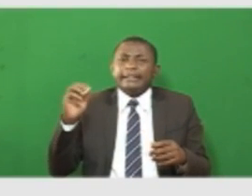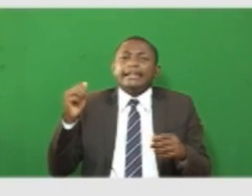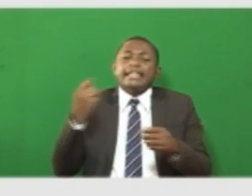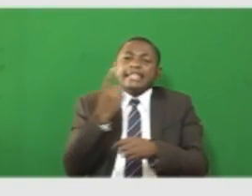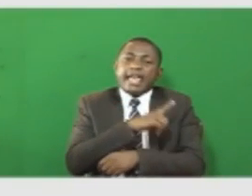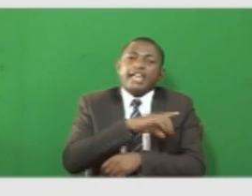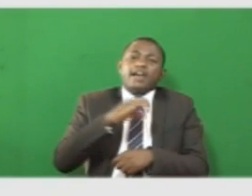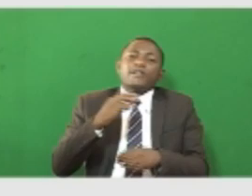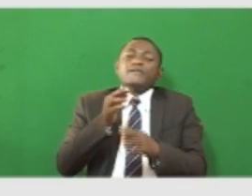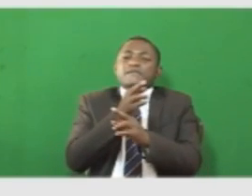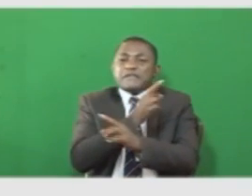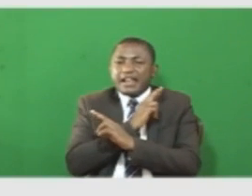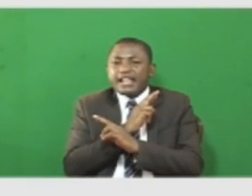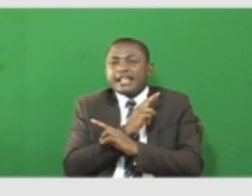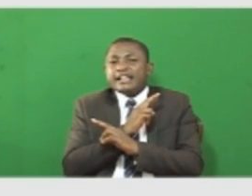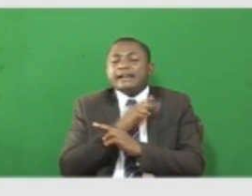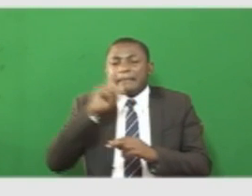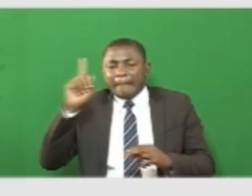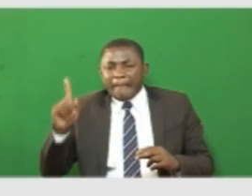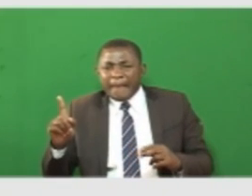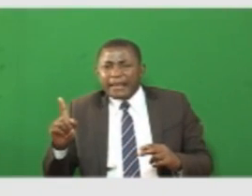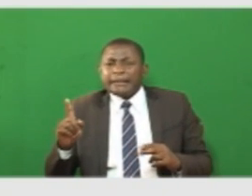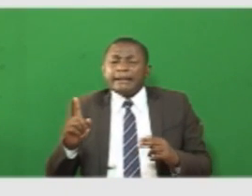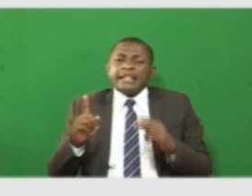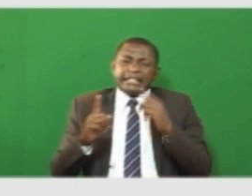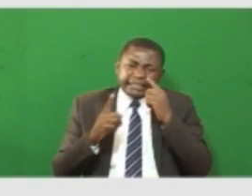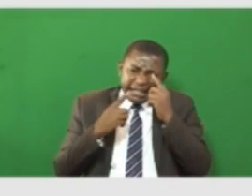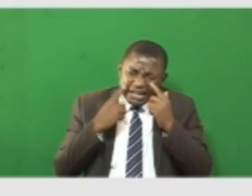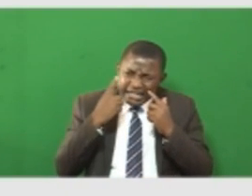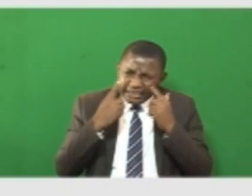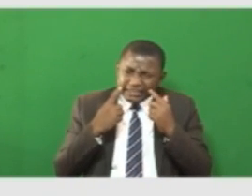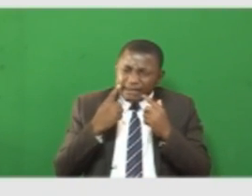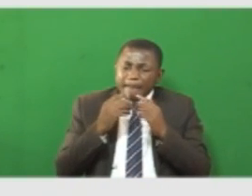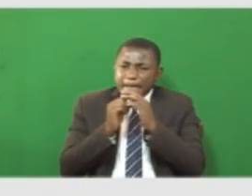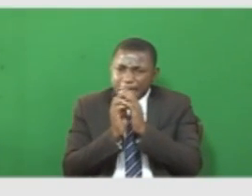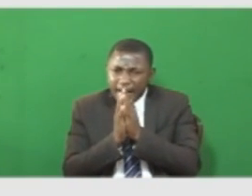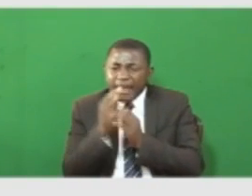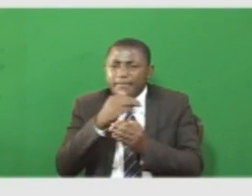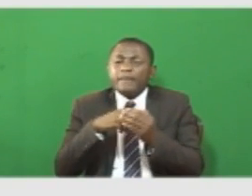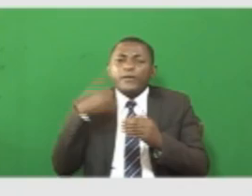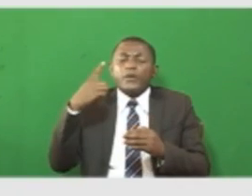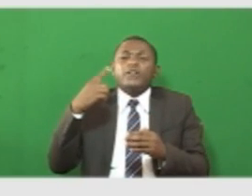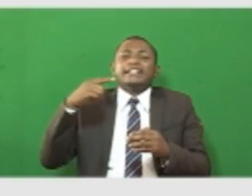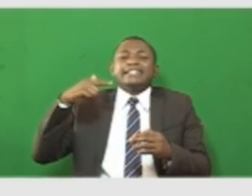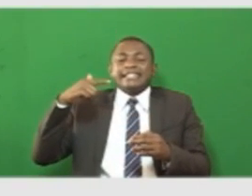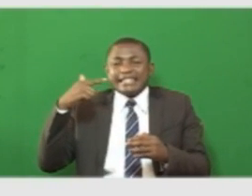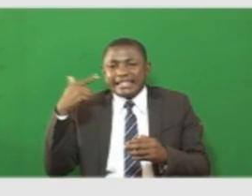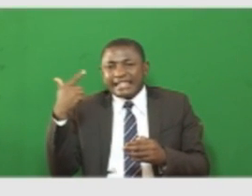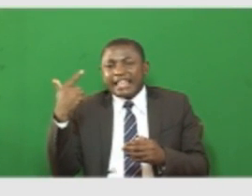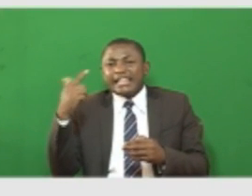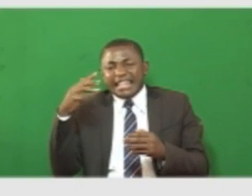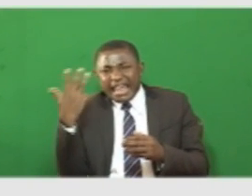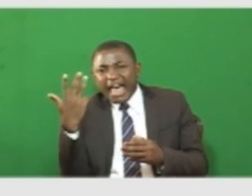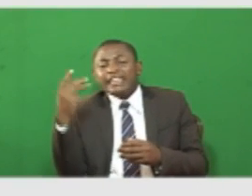kwazvo. Munofanira kuchema pamweya yenyu. Munofanira kuchengeta sabata renyu nezuva repfumbame romwedzi madekwana